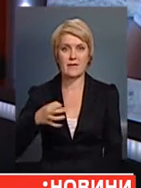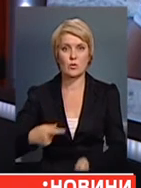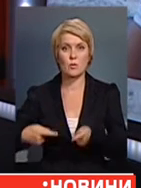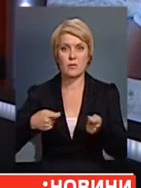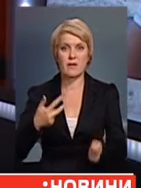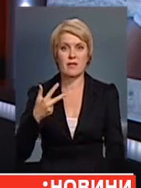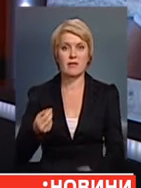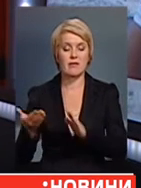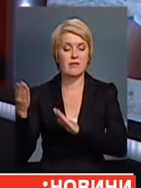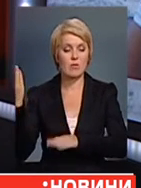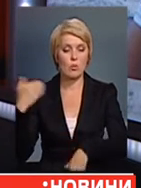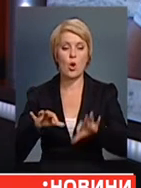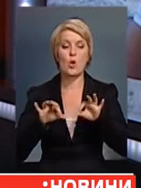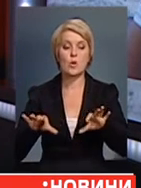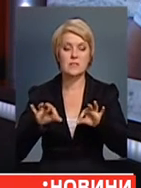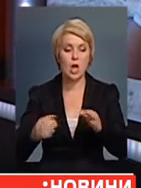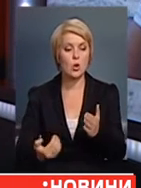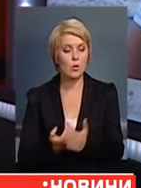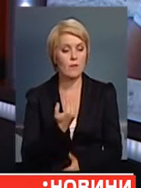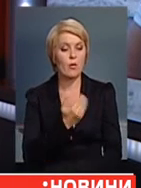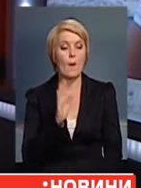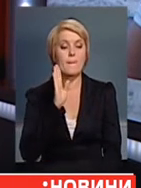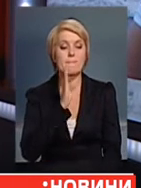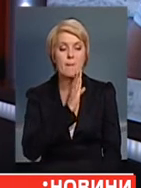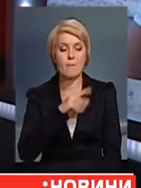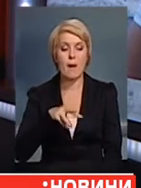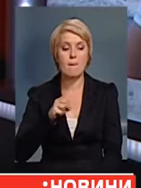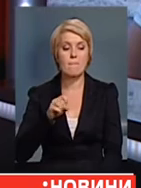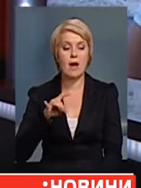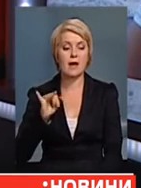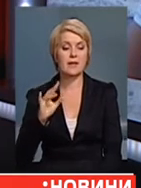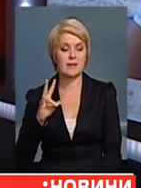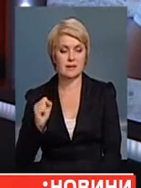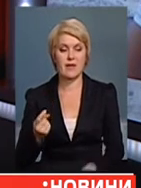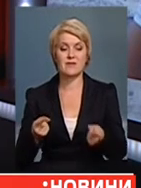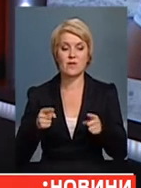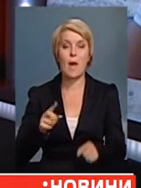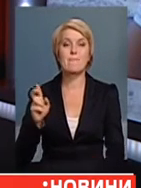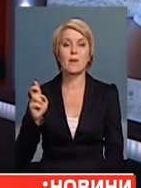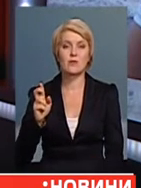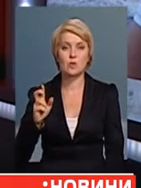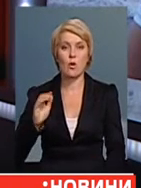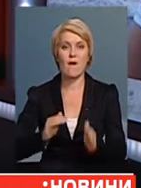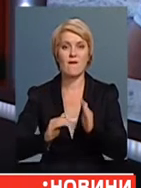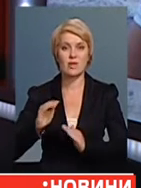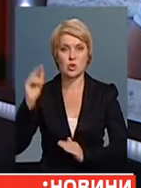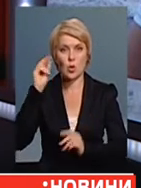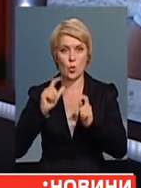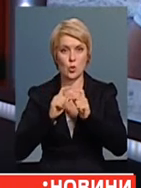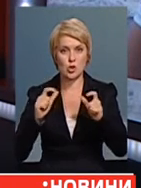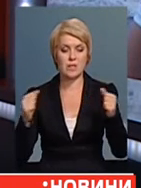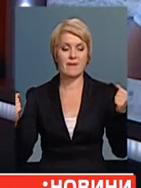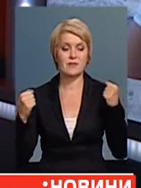3 дні тому, розповіла новинам на Першому його мама Марина Положенцева. Вступив до Броварського вищого училища